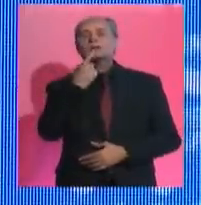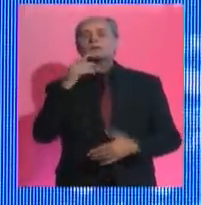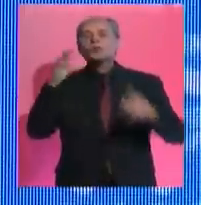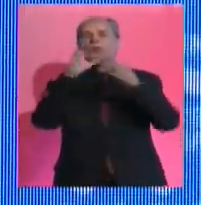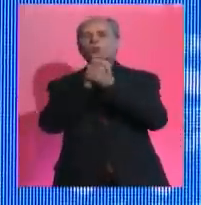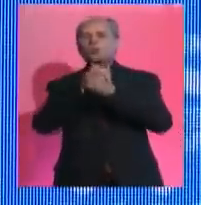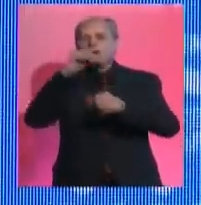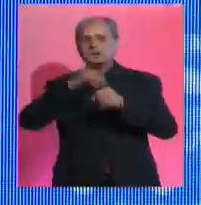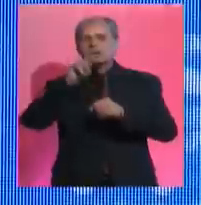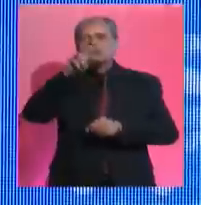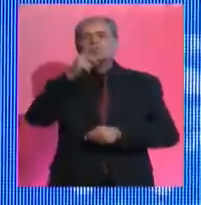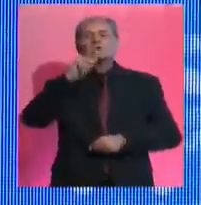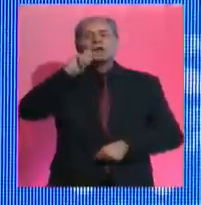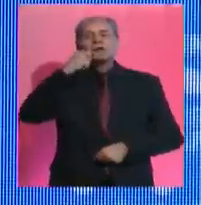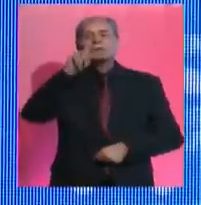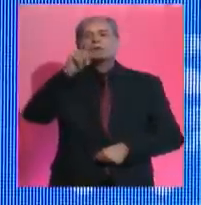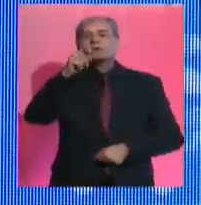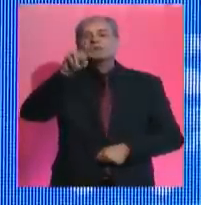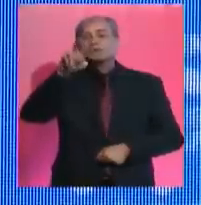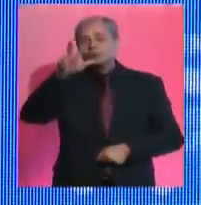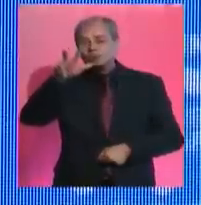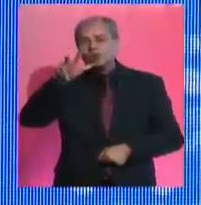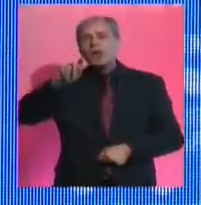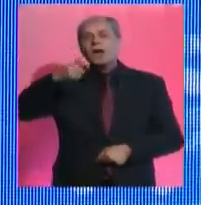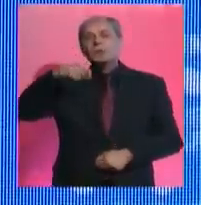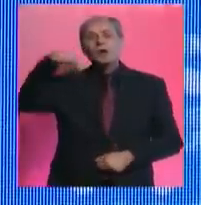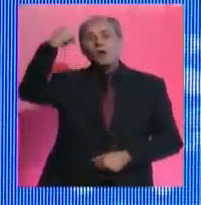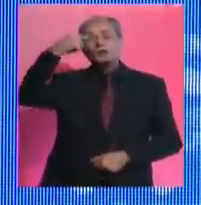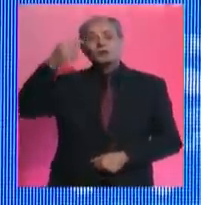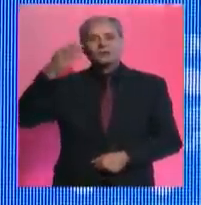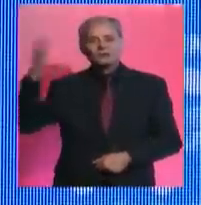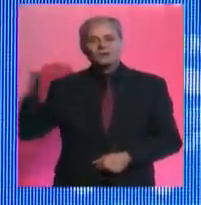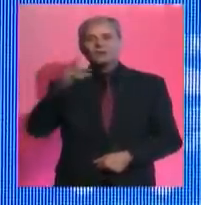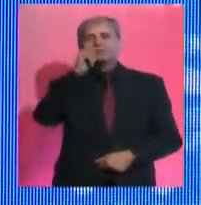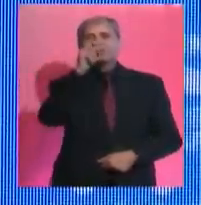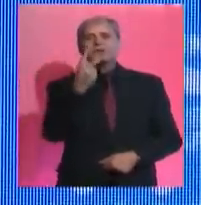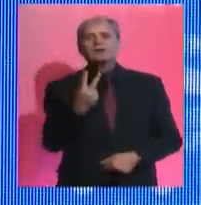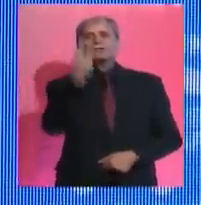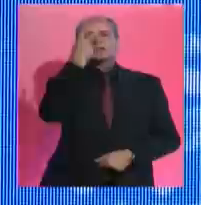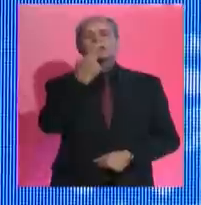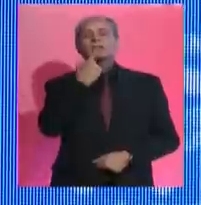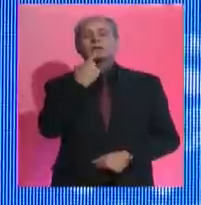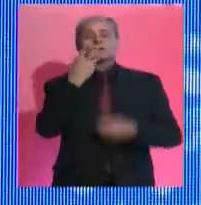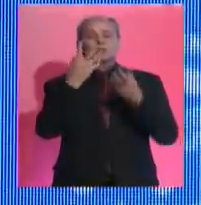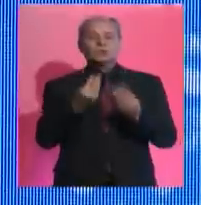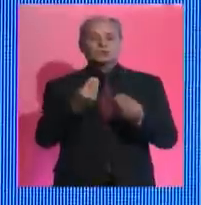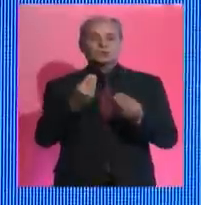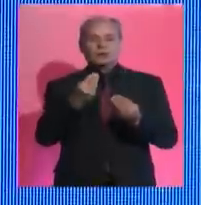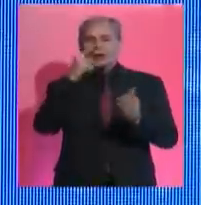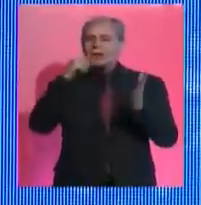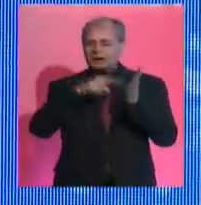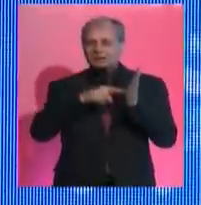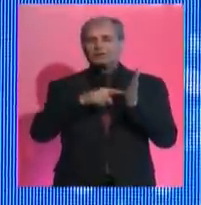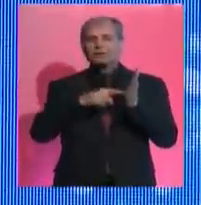kutlayacağımız 29 Ekim 1923'te Erbakan hocanın da 97 yaşını kutlayacağız